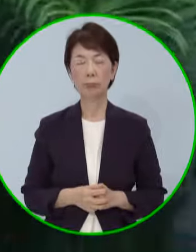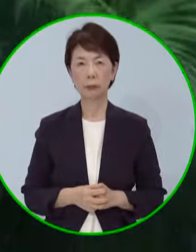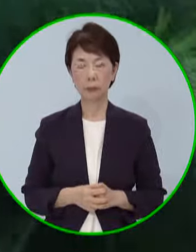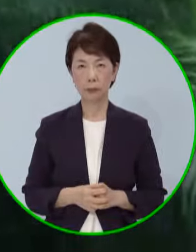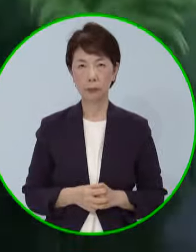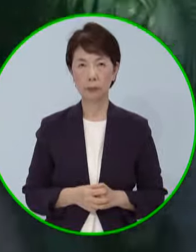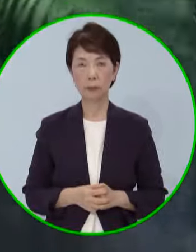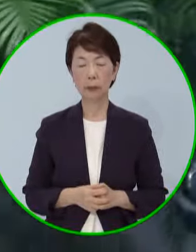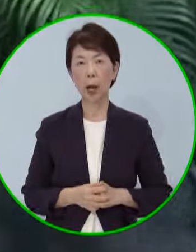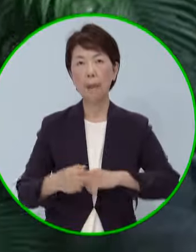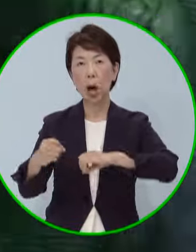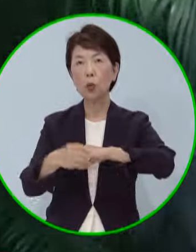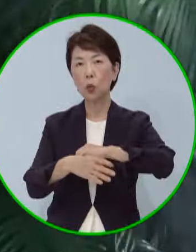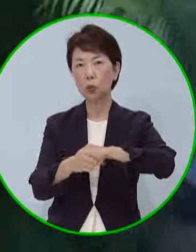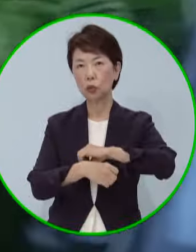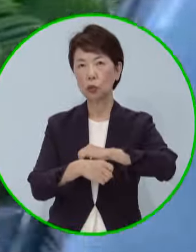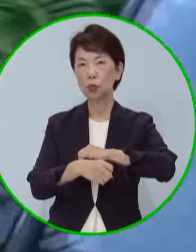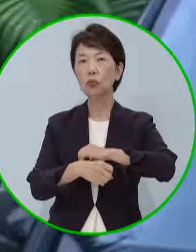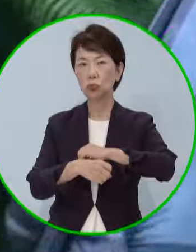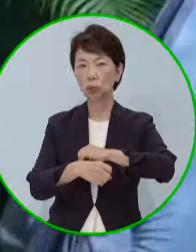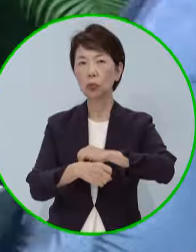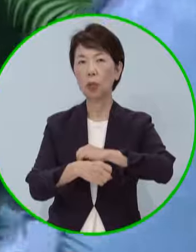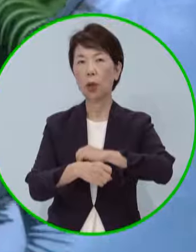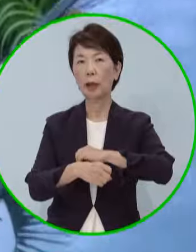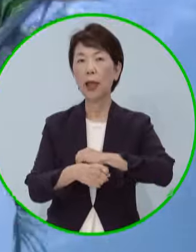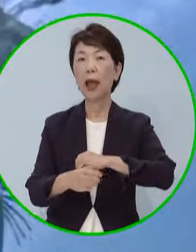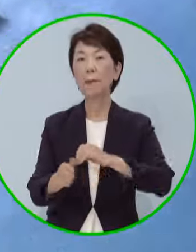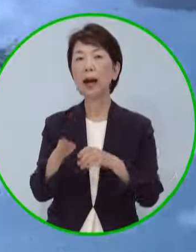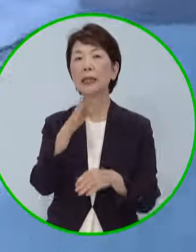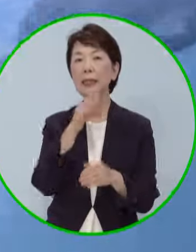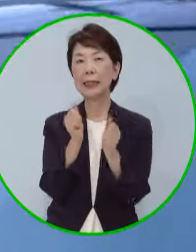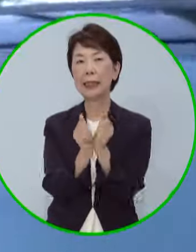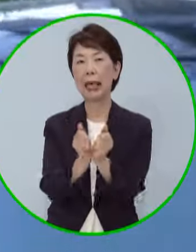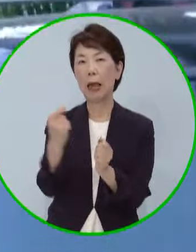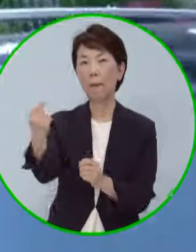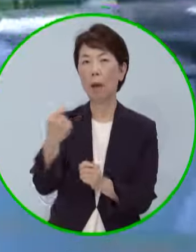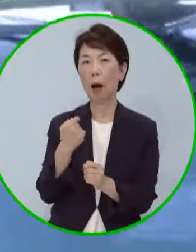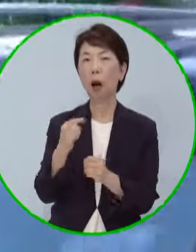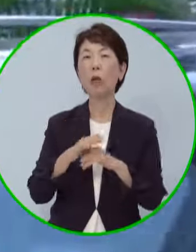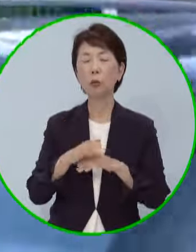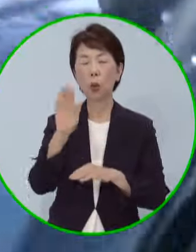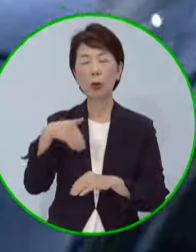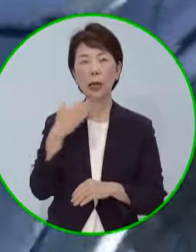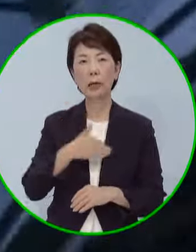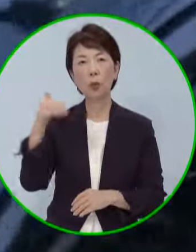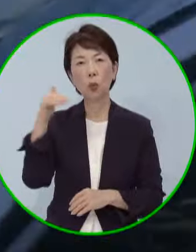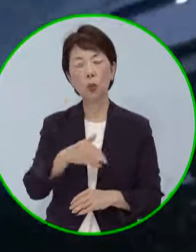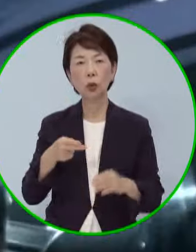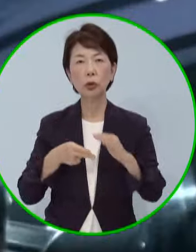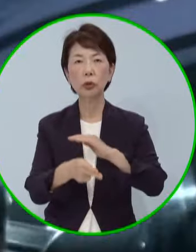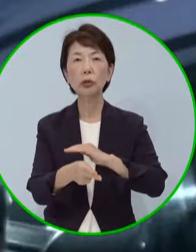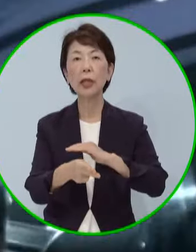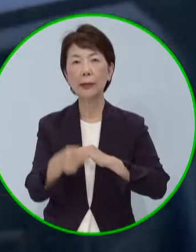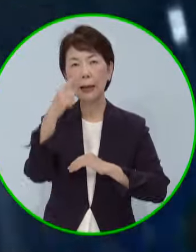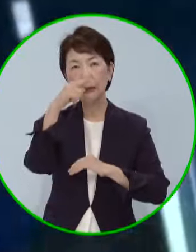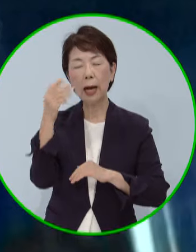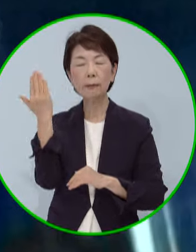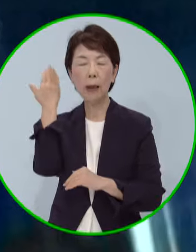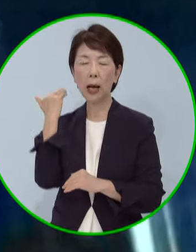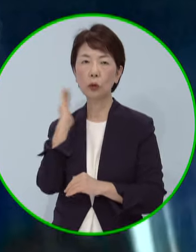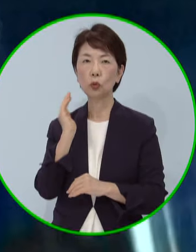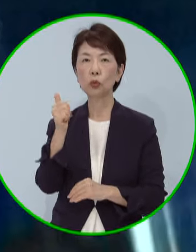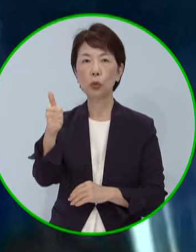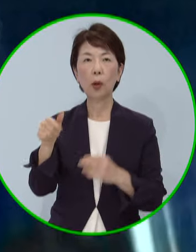た汚職の罪などで実験判決を受けその後体調不良で入院していた対のタ新本首相が18